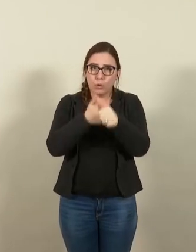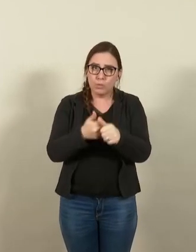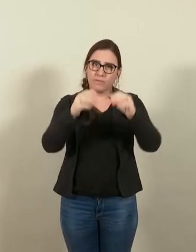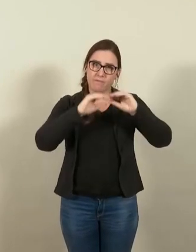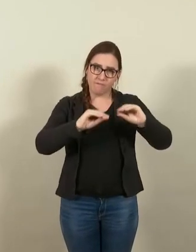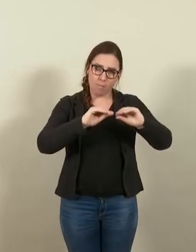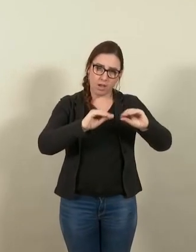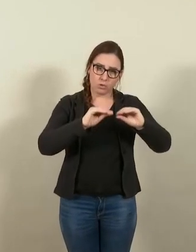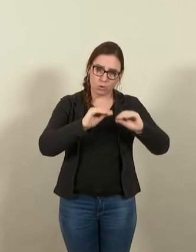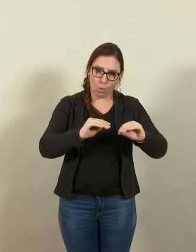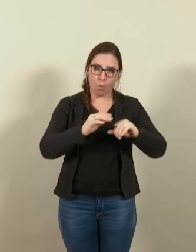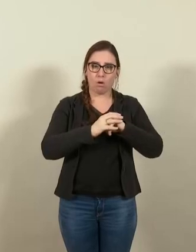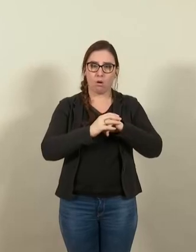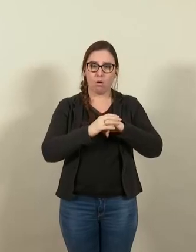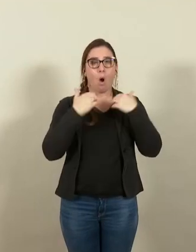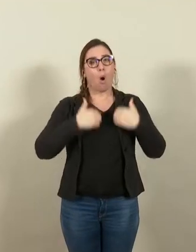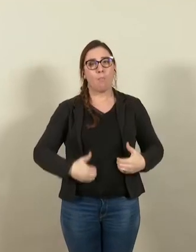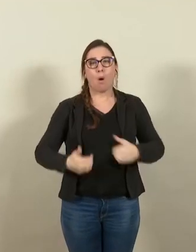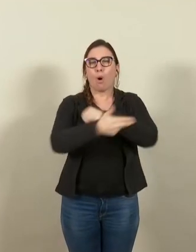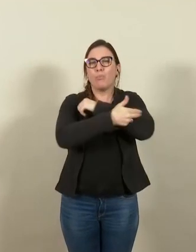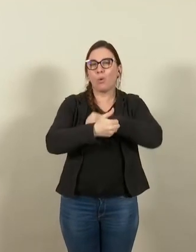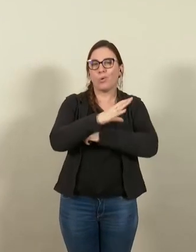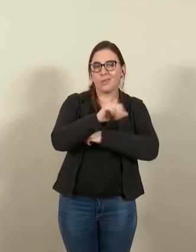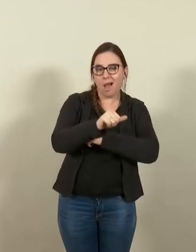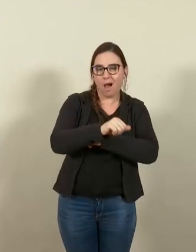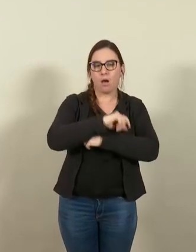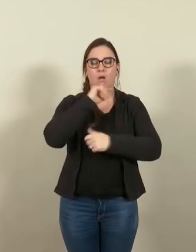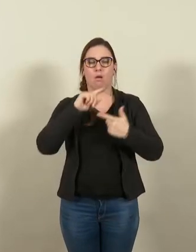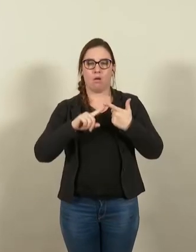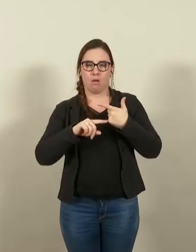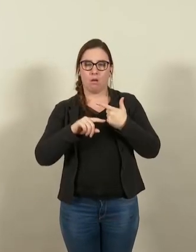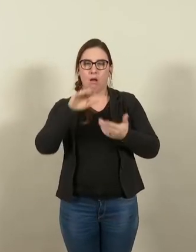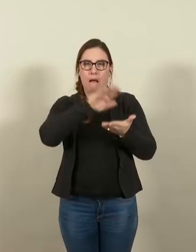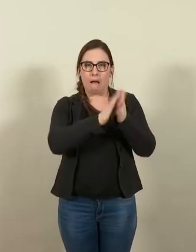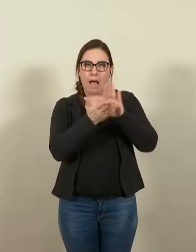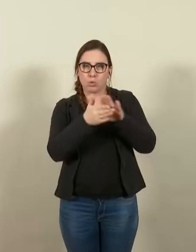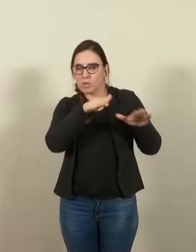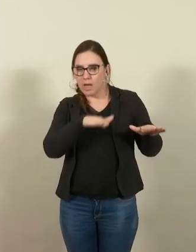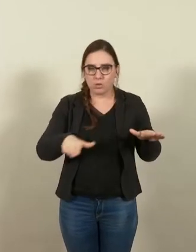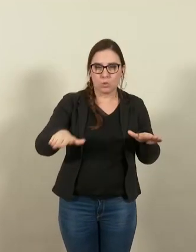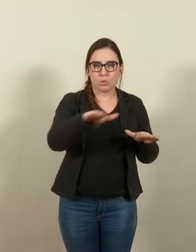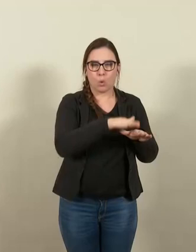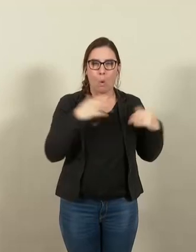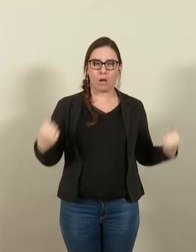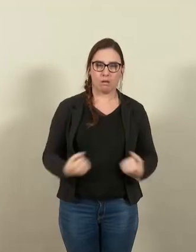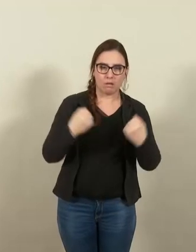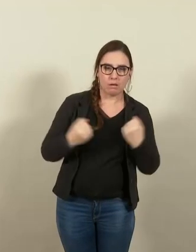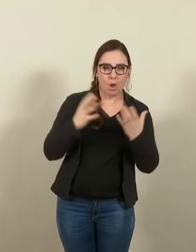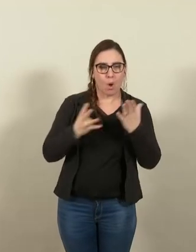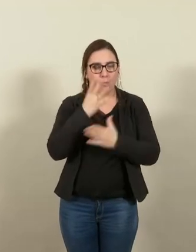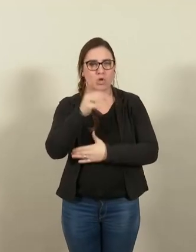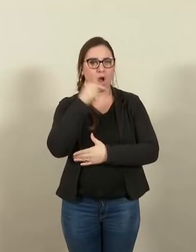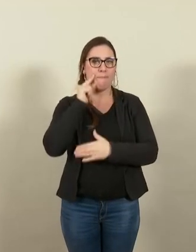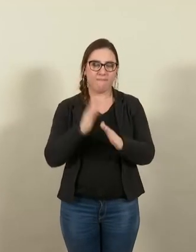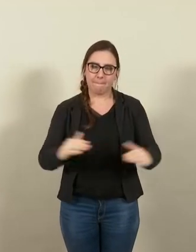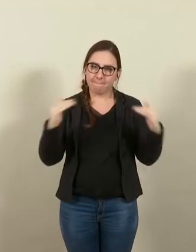formations par les membres du bureau il faut que les associations promeuvent des projets d'égalité